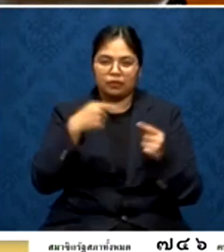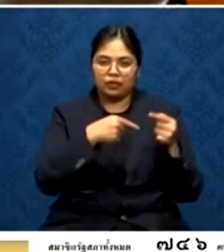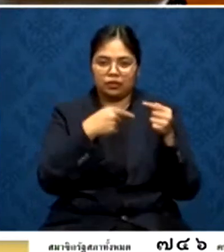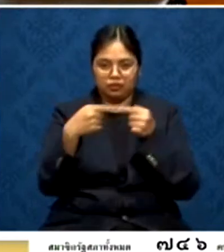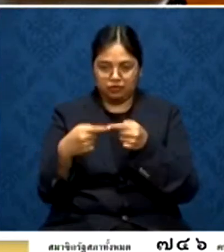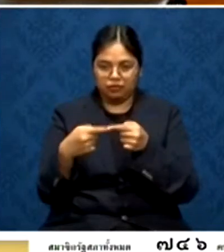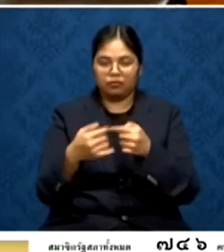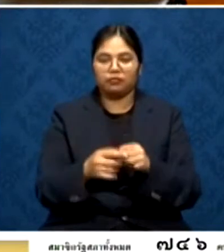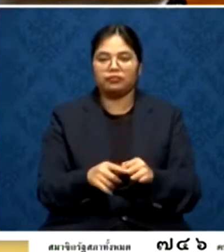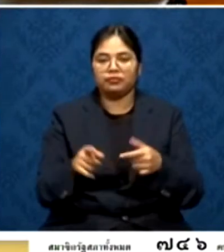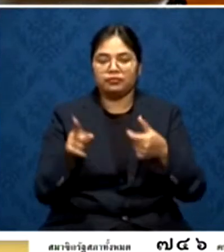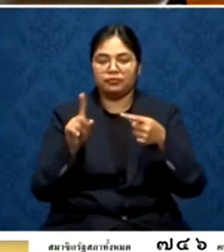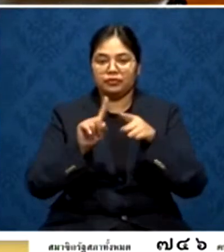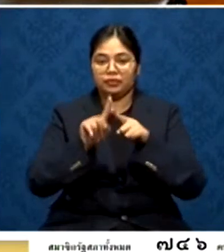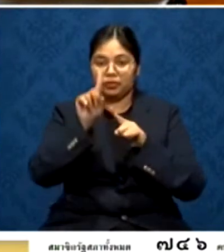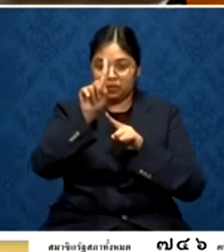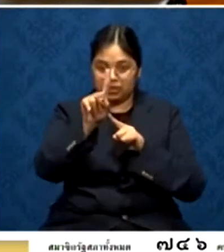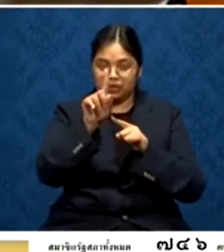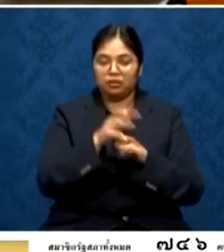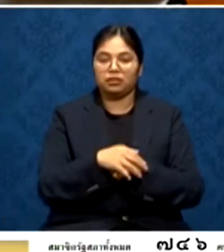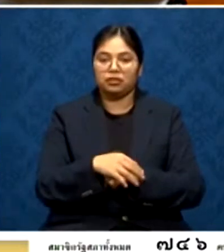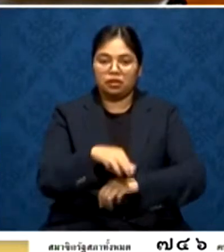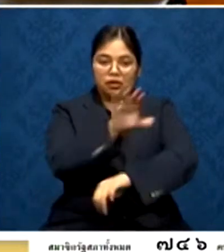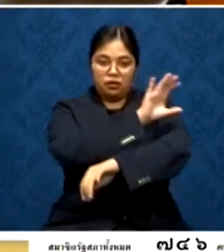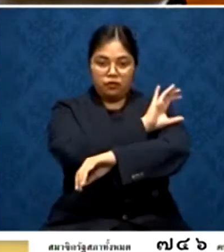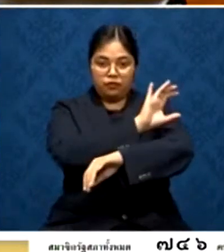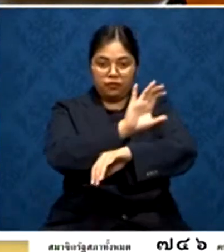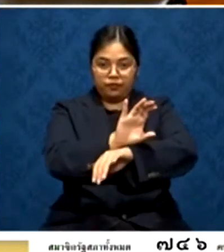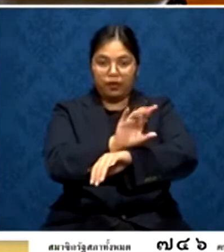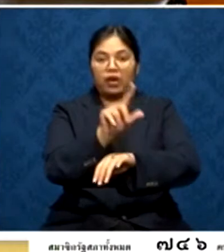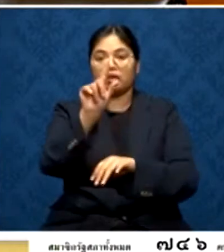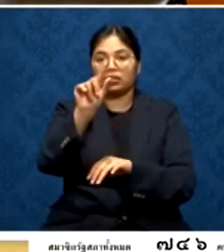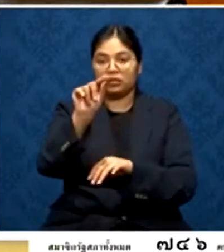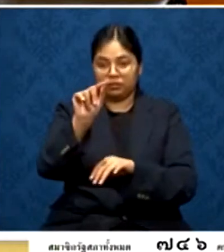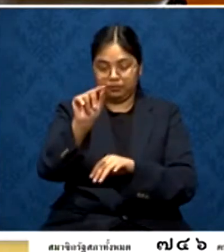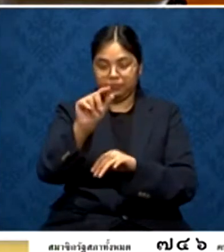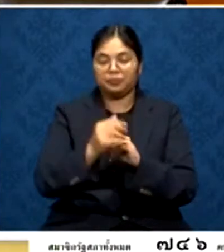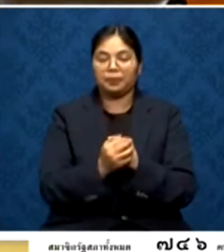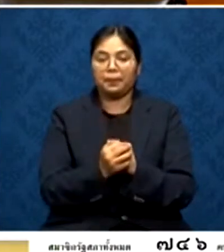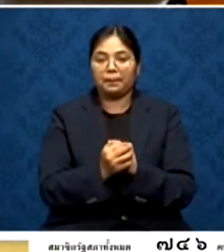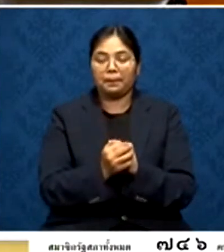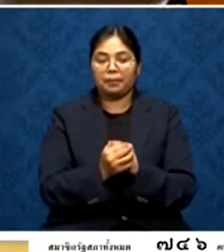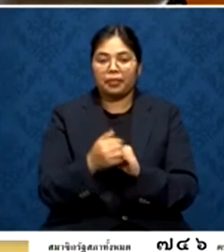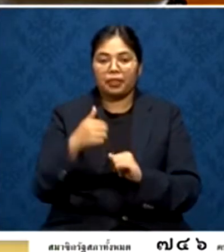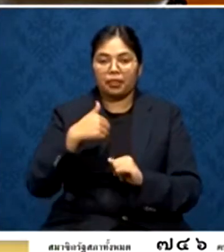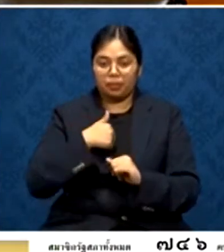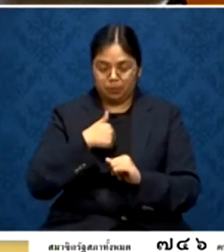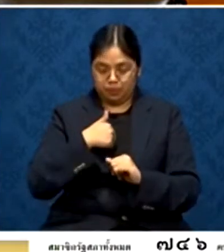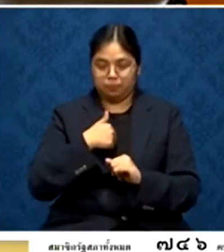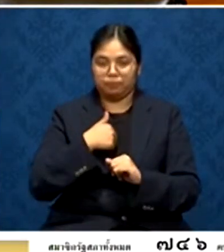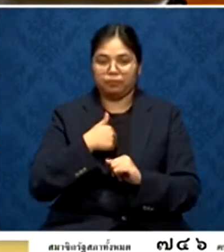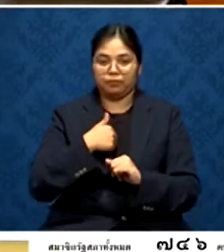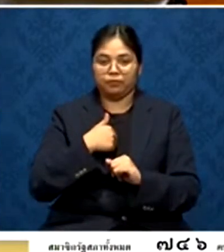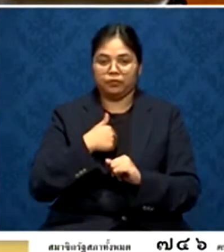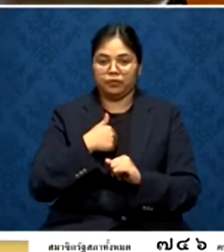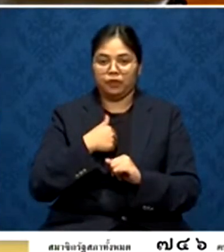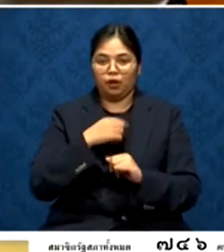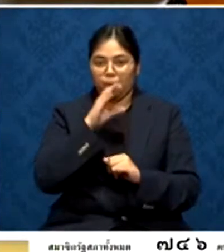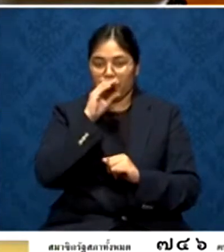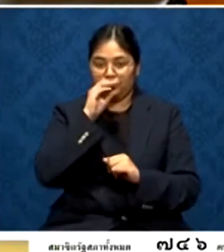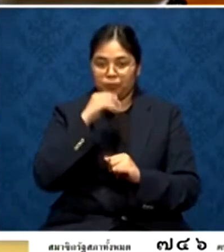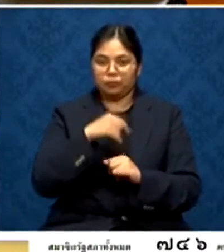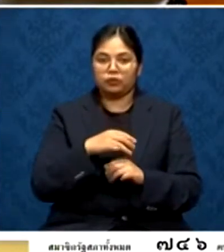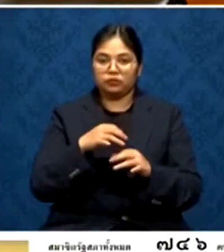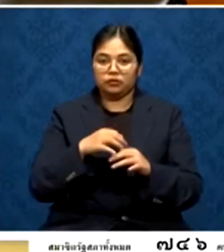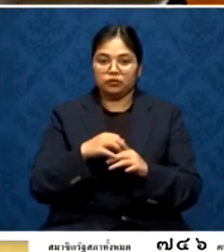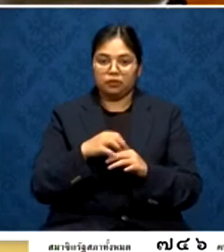1. นโยบายรถไฟฟ้า20บาทตลอดสายนั้นผมขอยืนยันว่าเป็นนโยบายสำคั